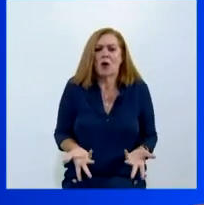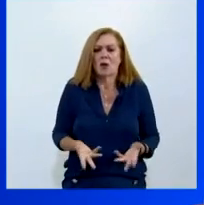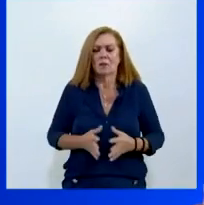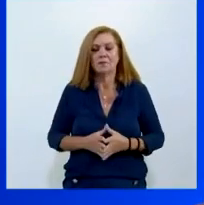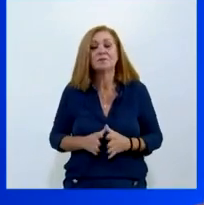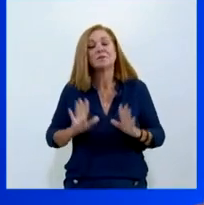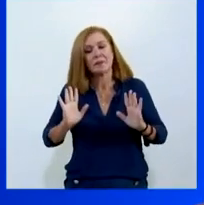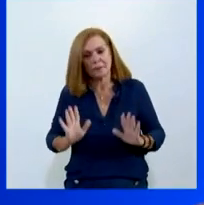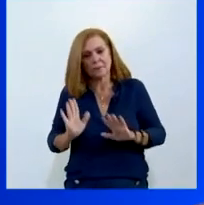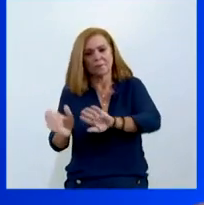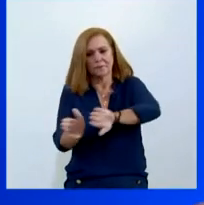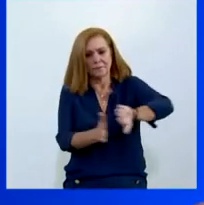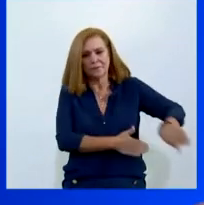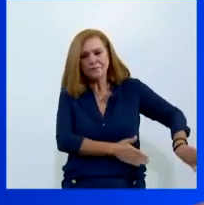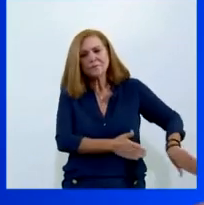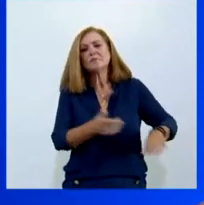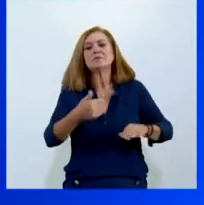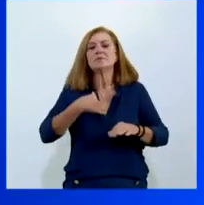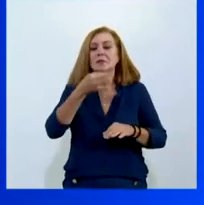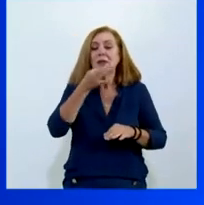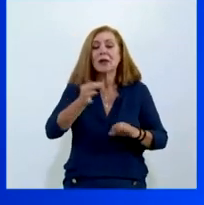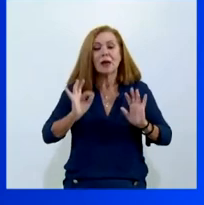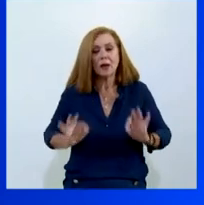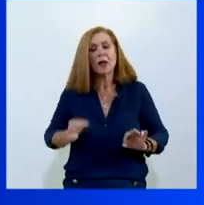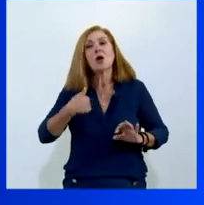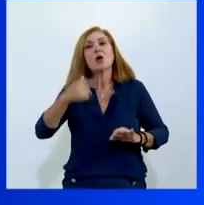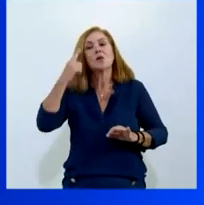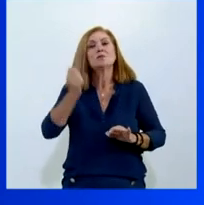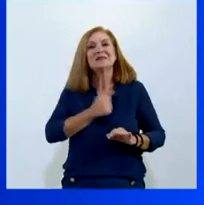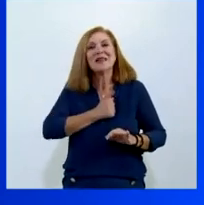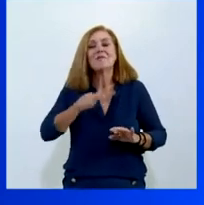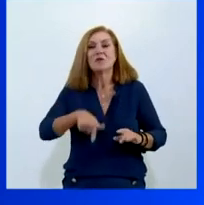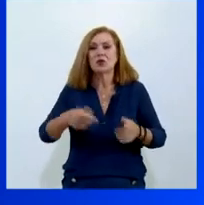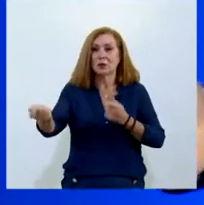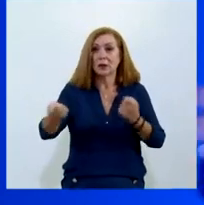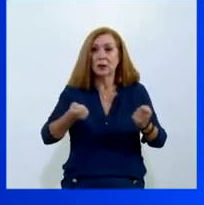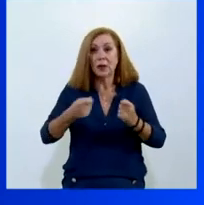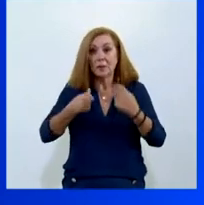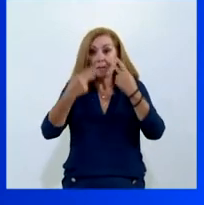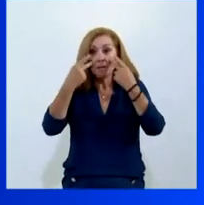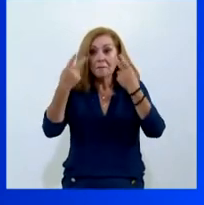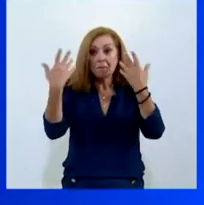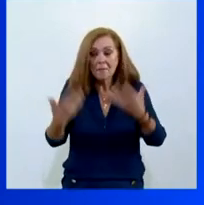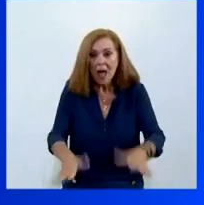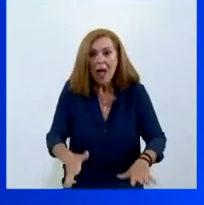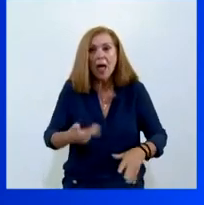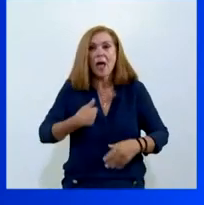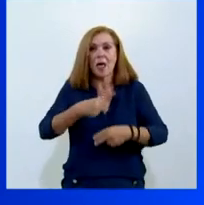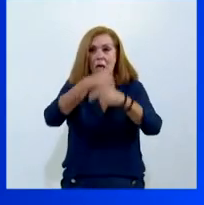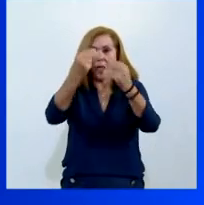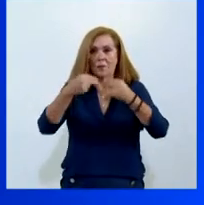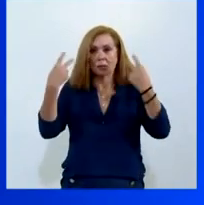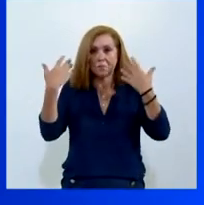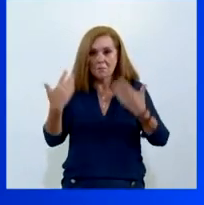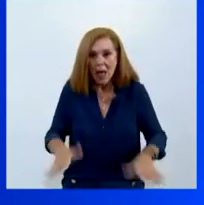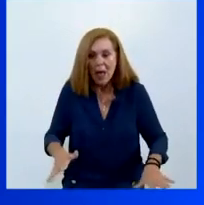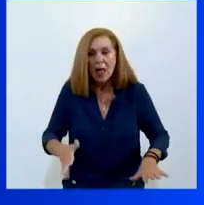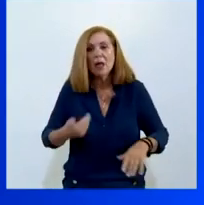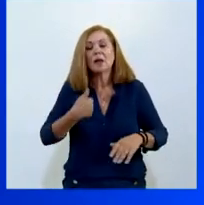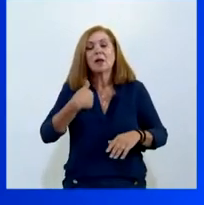Από εκεί και πέρα, όπως σας είπα, πιστεύω ότι ο συντονισμός εκ των υστέρων, από τη στιγμή που έγινε αυτή η συμφορά,